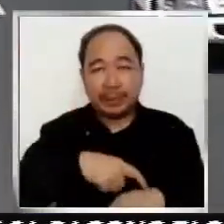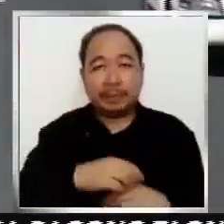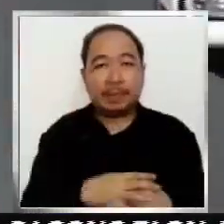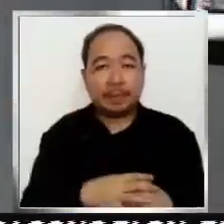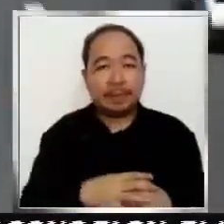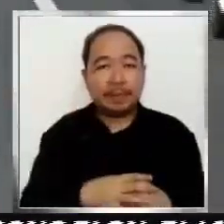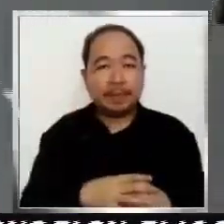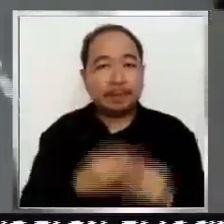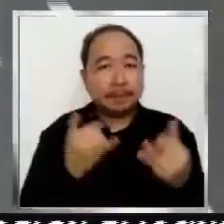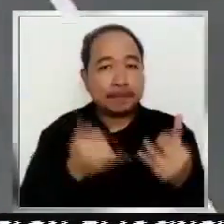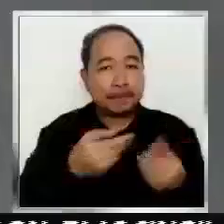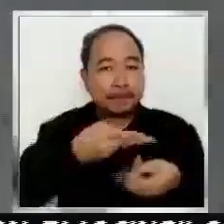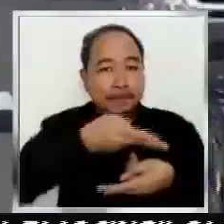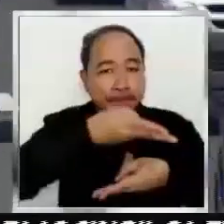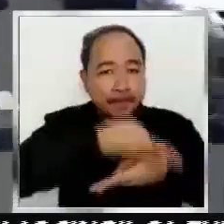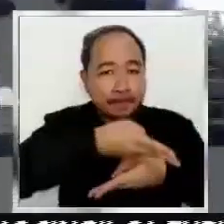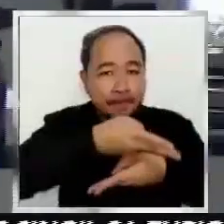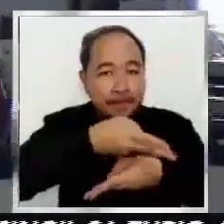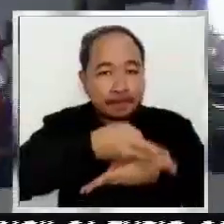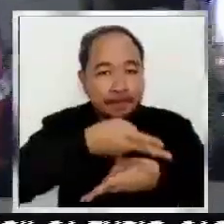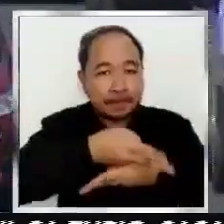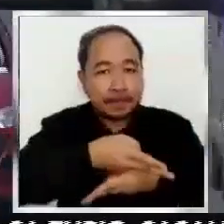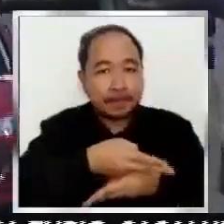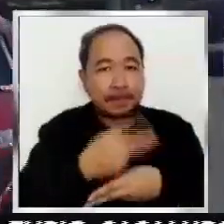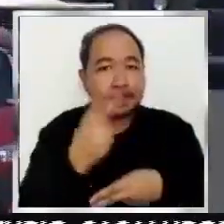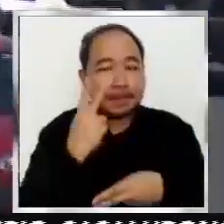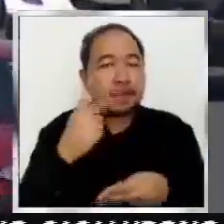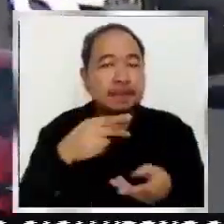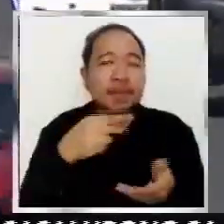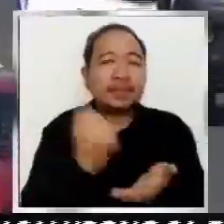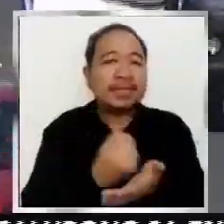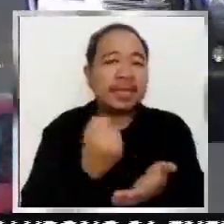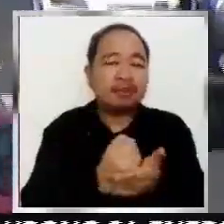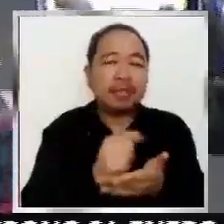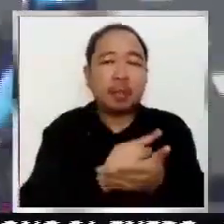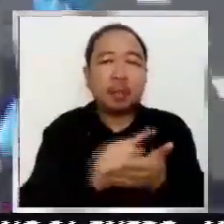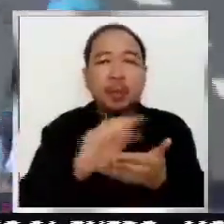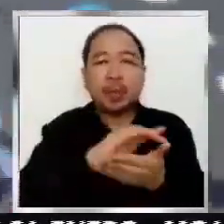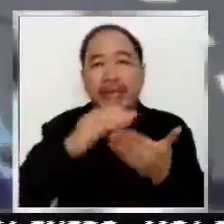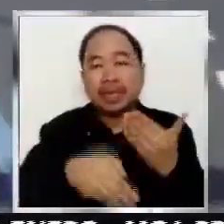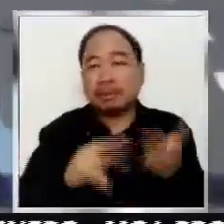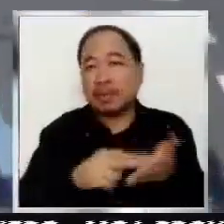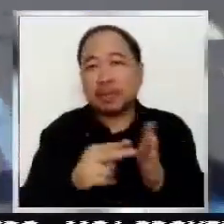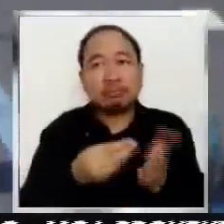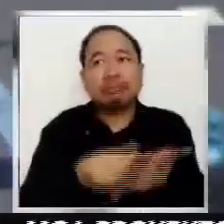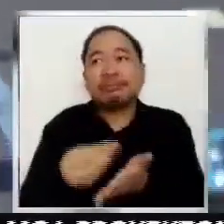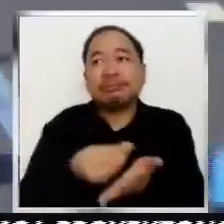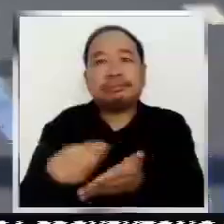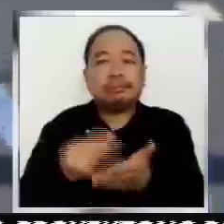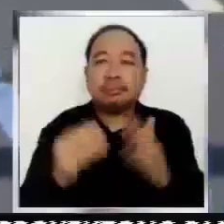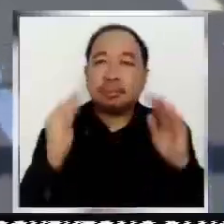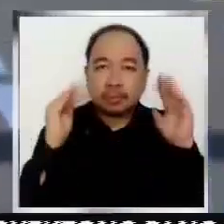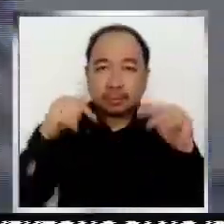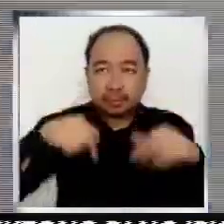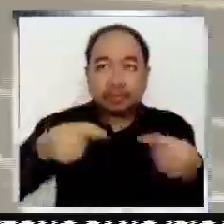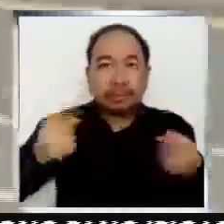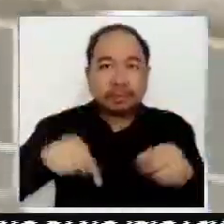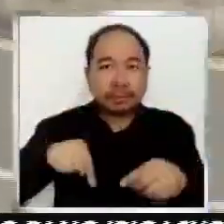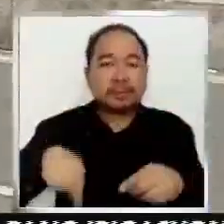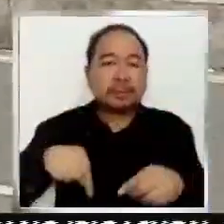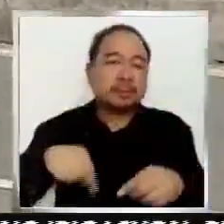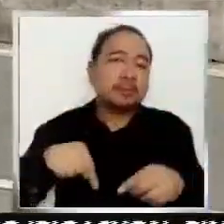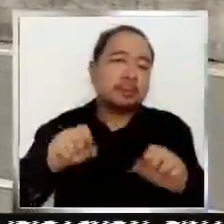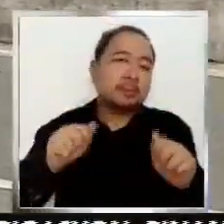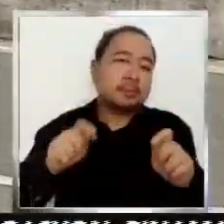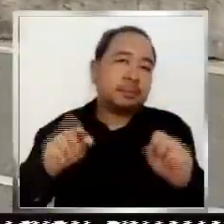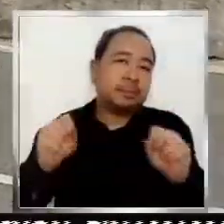payday weekend ng 15. So lahat ng Christmas shopping, ine-expect namin na yan mangyayari. Para